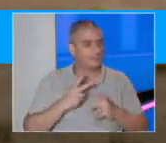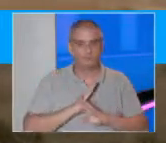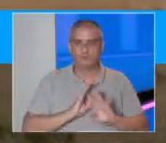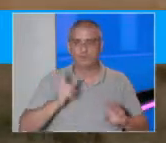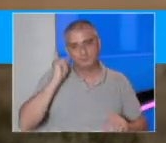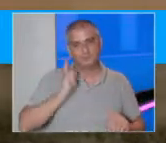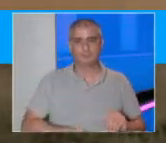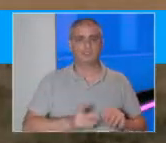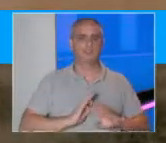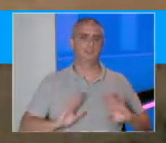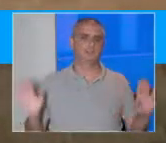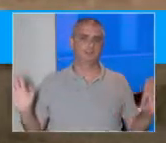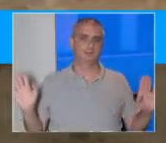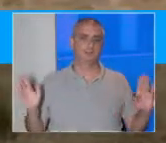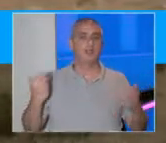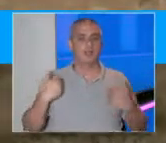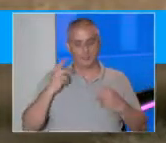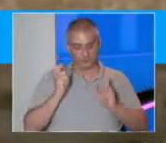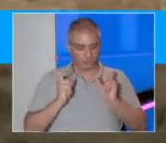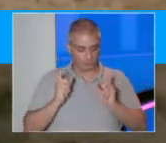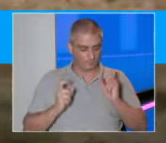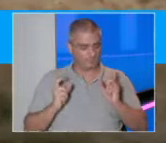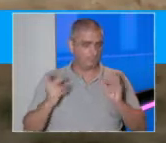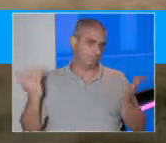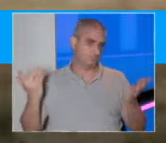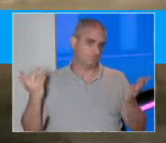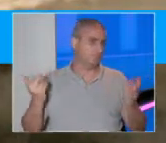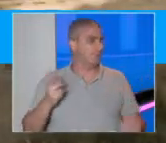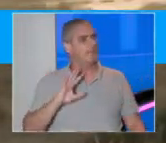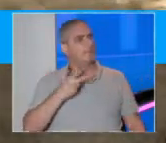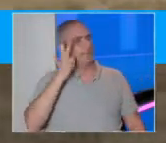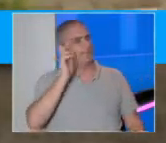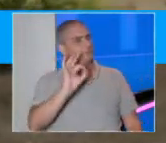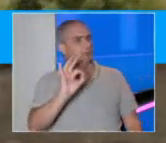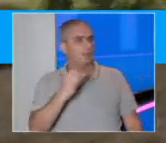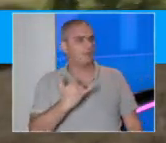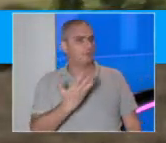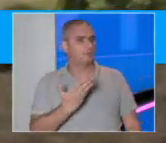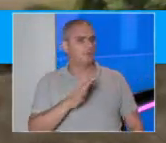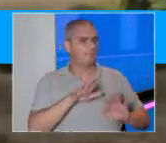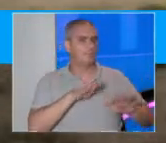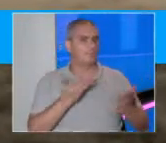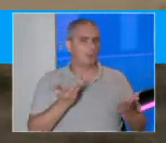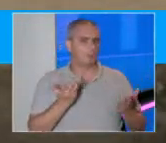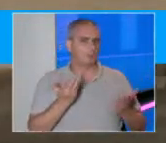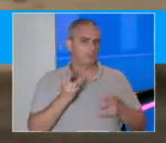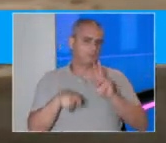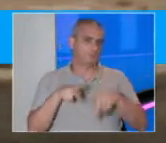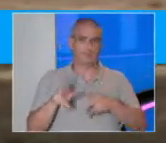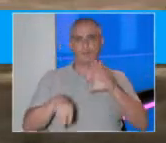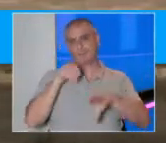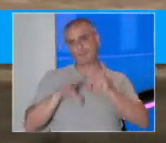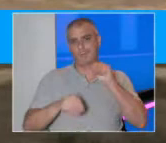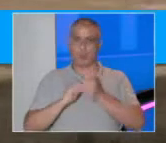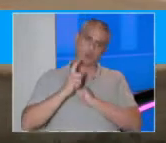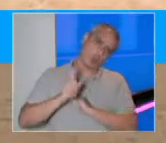צריך... אנחנו כתושבים לא מוכנים. אלעד, מה הציפיות שלכם כרגע מהממשלה שעוסקת